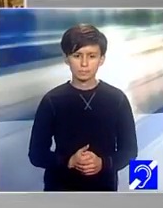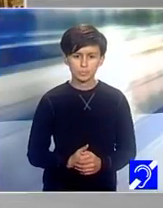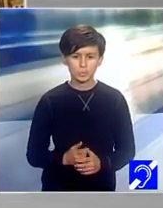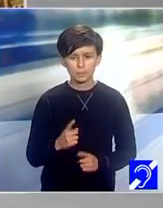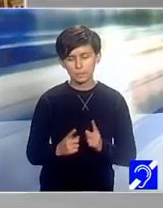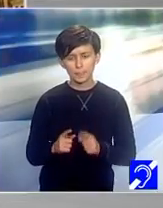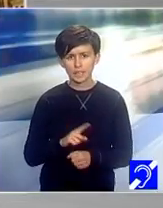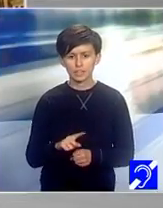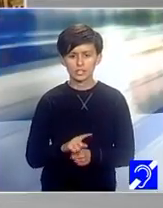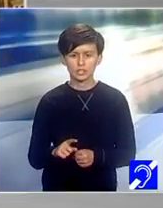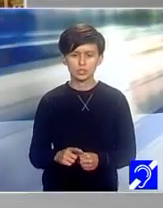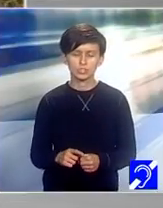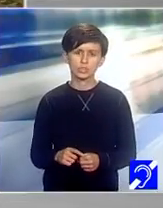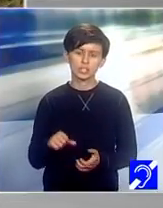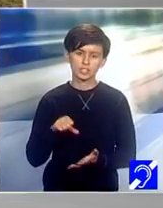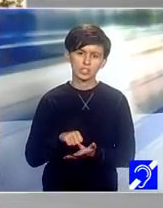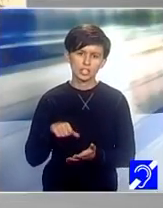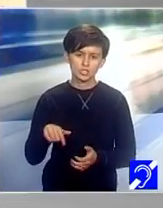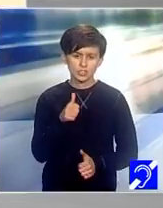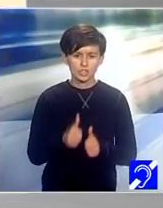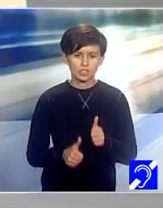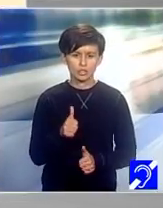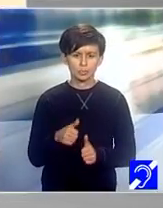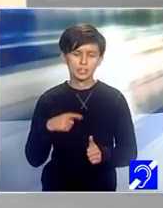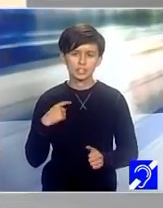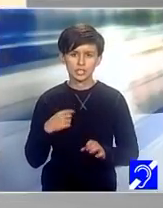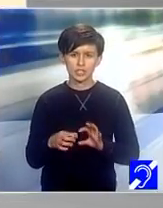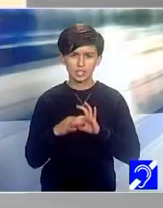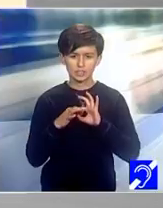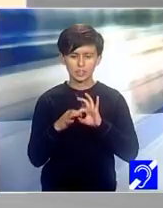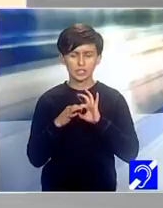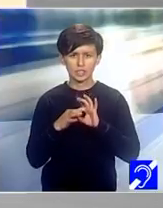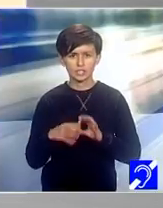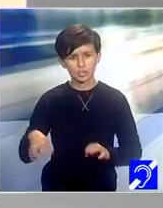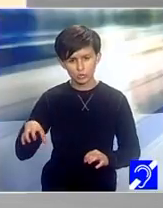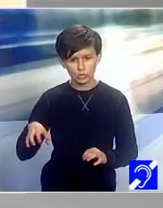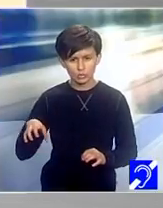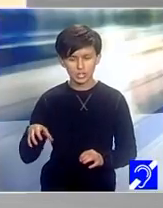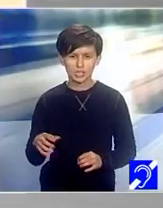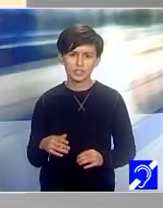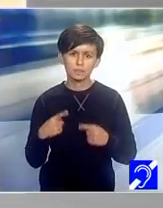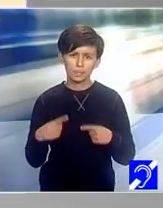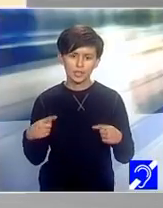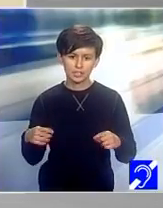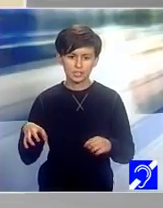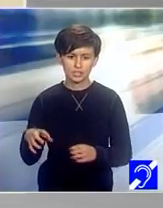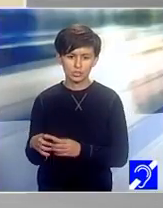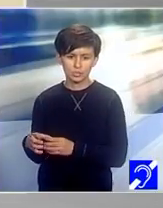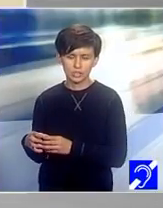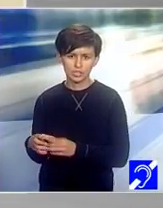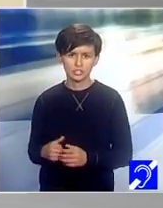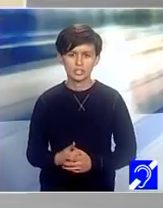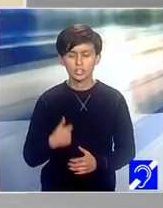aspectele centrale ale acestei competiții era relația cu comunitatea, relația între comunități. Aici sunt